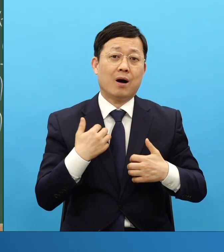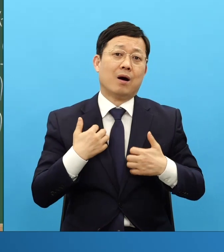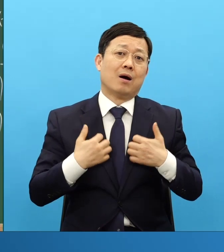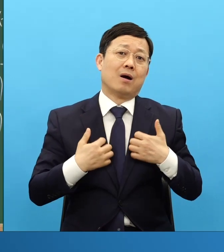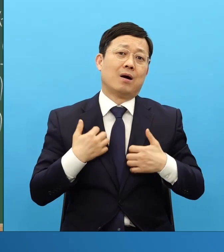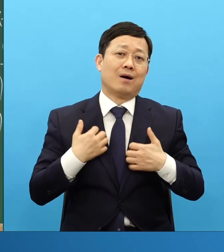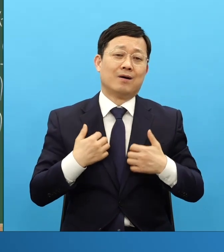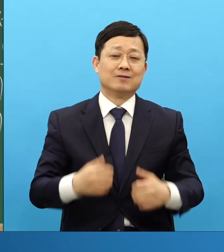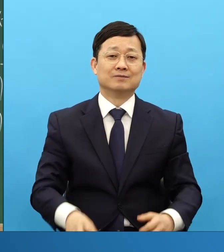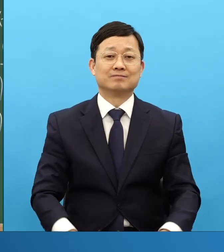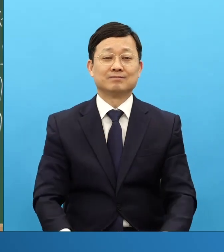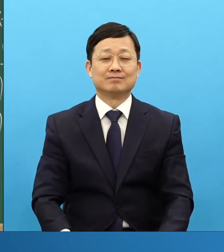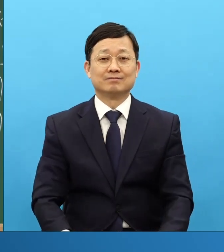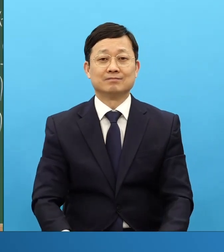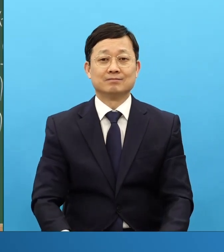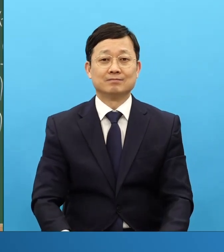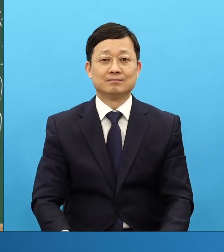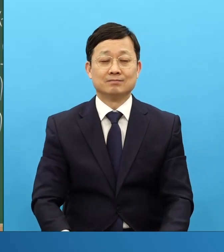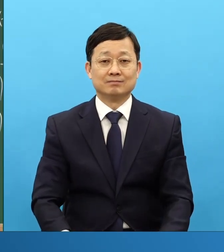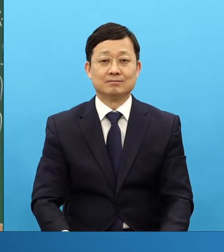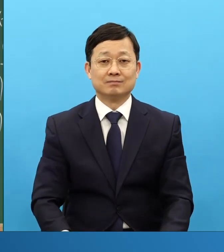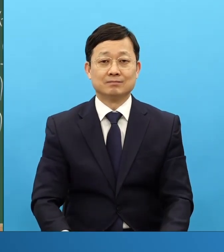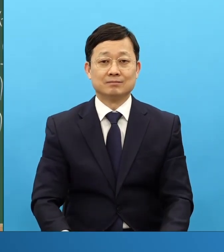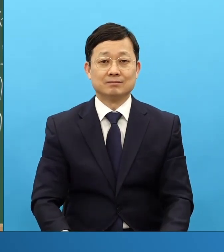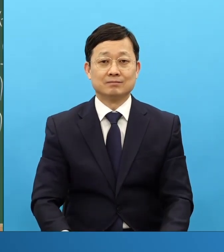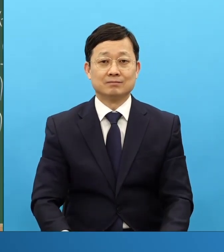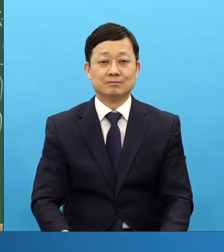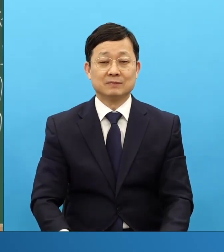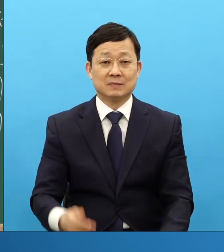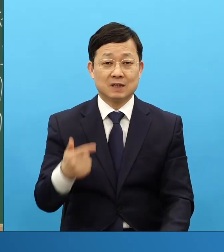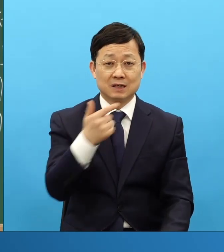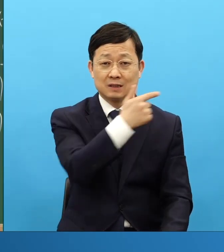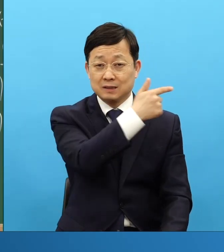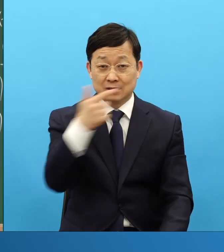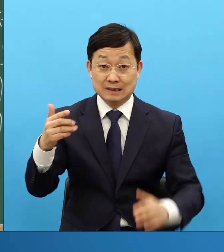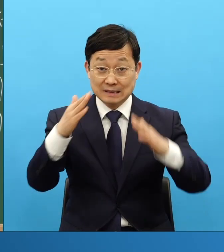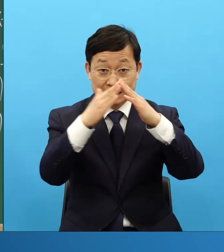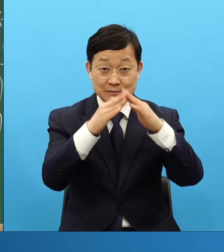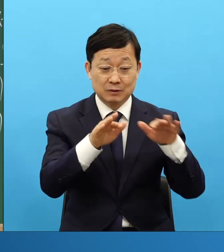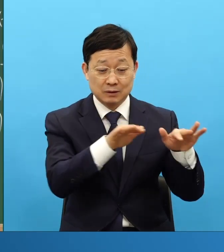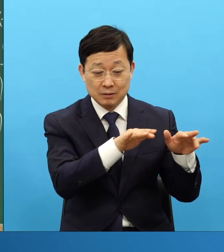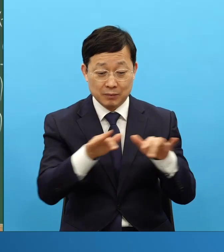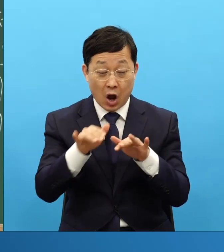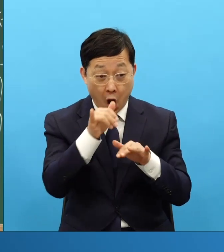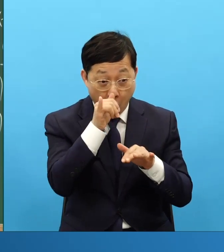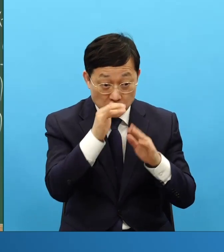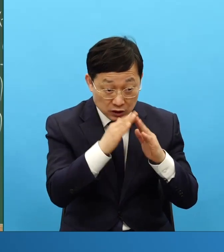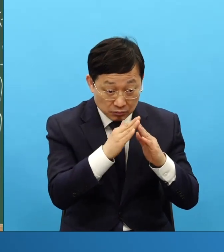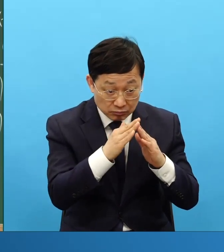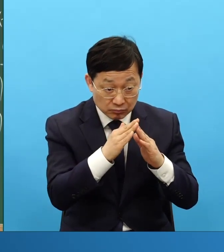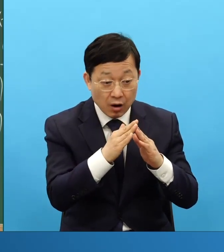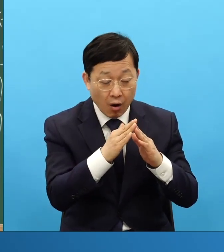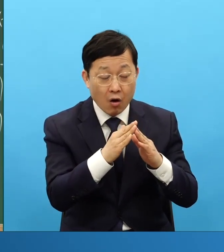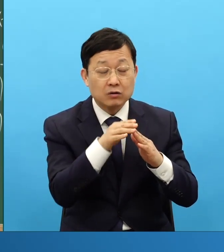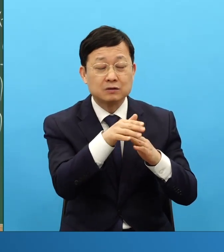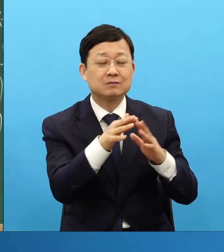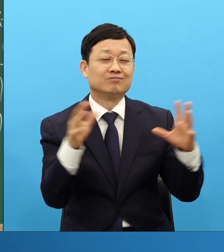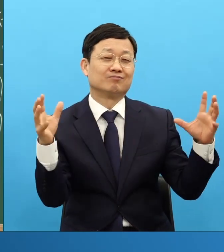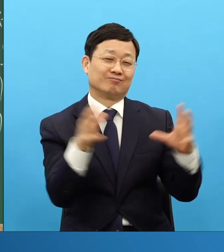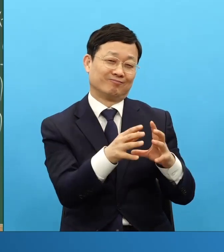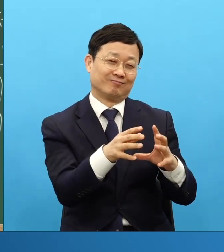주로 이제 좀 큰 집, 피아노가 있는 집은 더 좋고요. 옛날처럼 지금처럼 뭐 들고 다니는 게 없었으니까